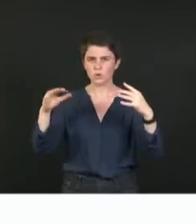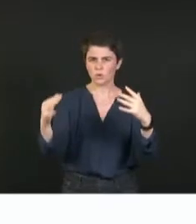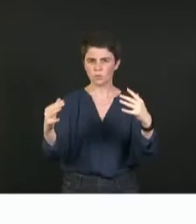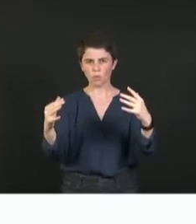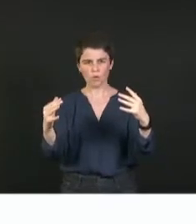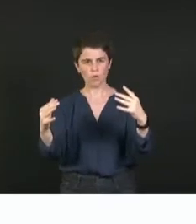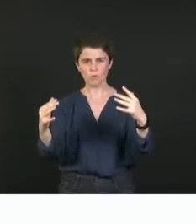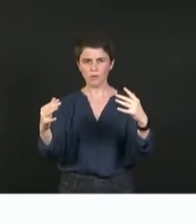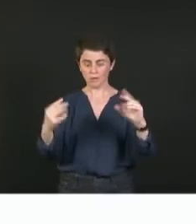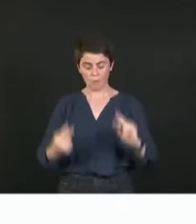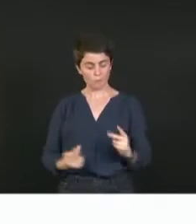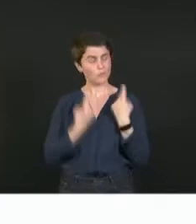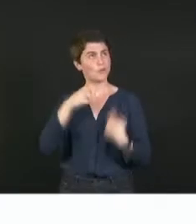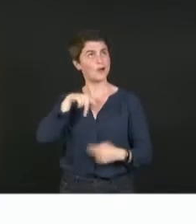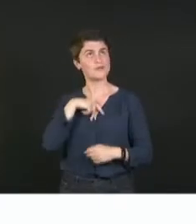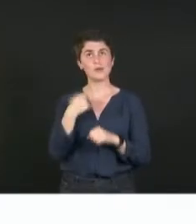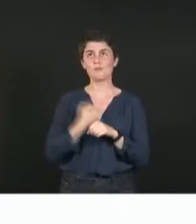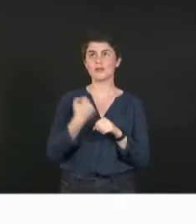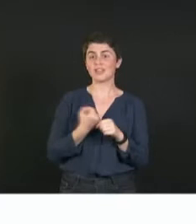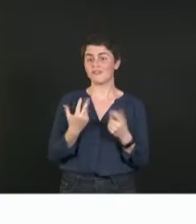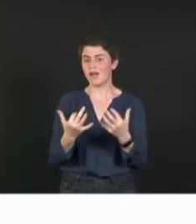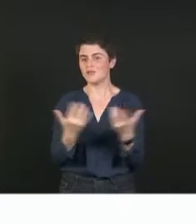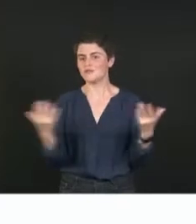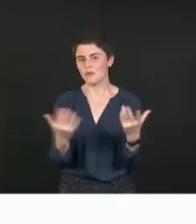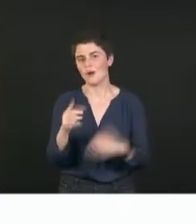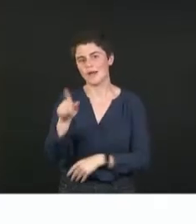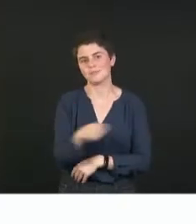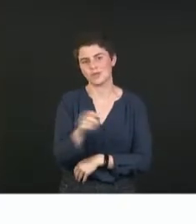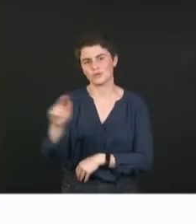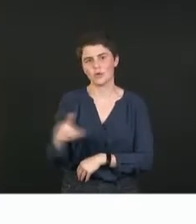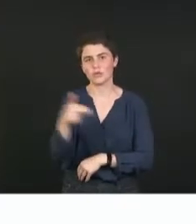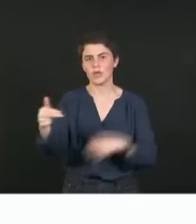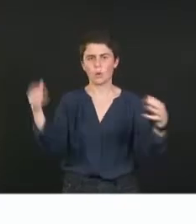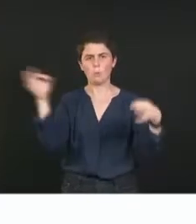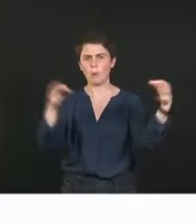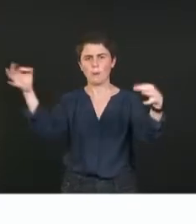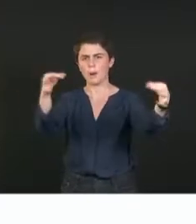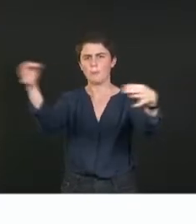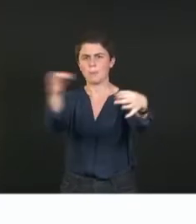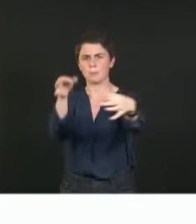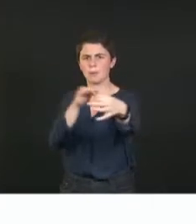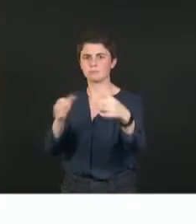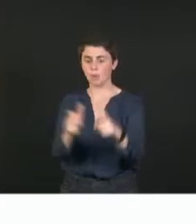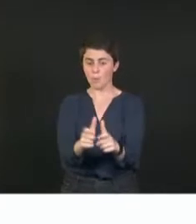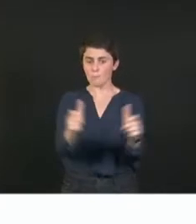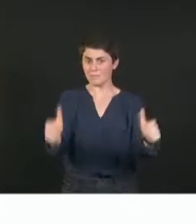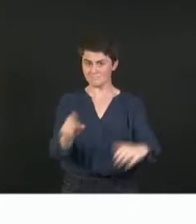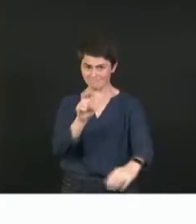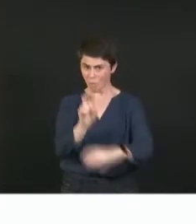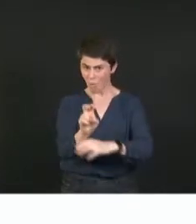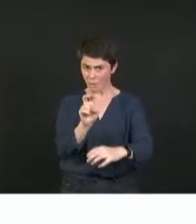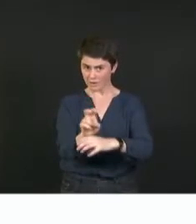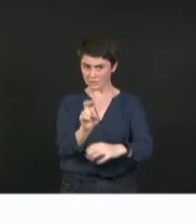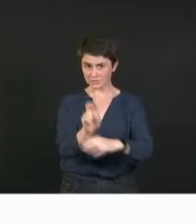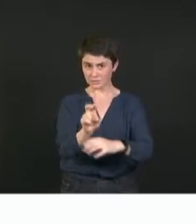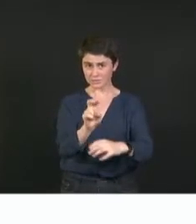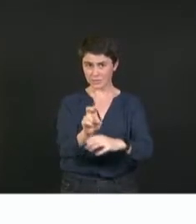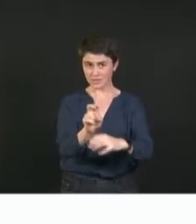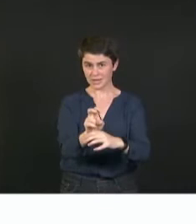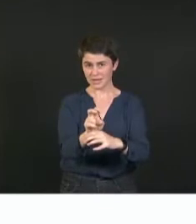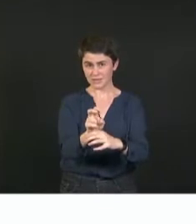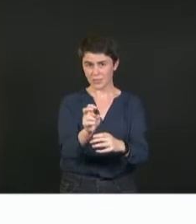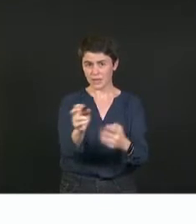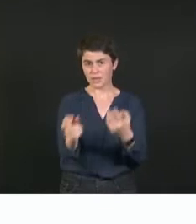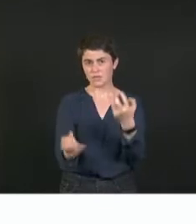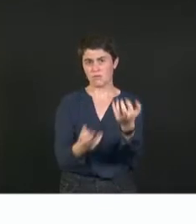leur vie. Et ils ont mis évidemment de la nature partout, c'est-à-dire on a conservé le bâtiment en état, qui a des effets de chaleur incroyables